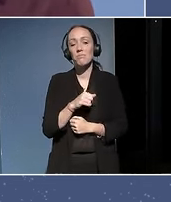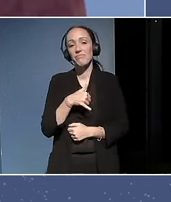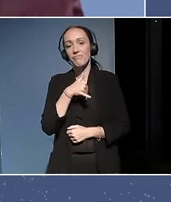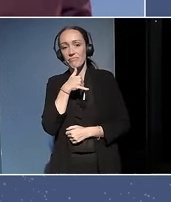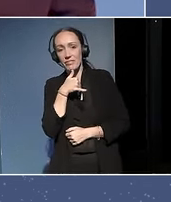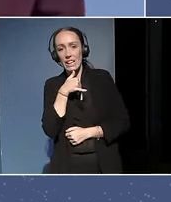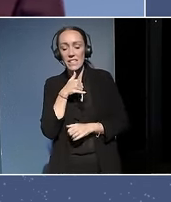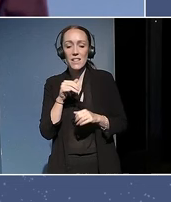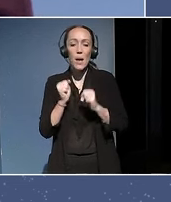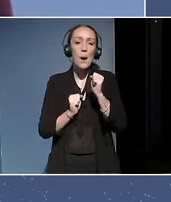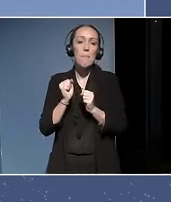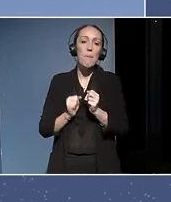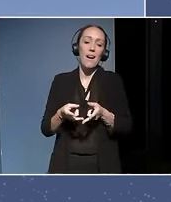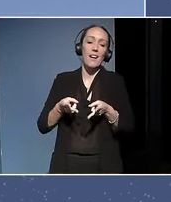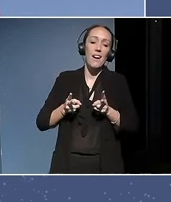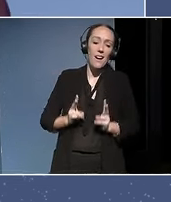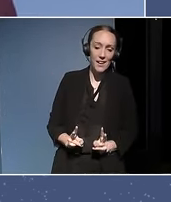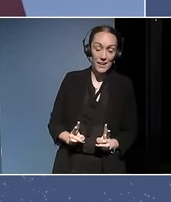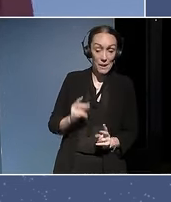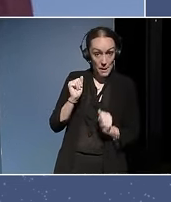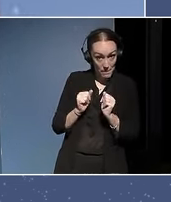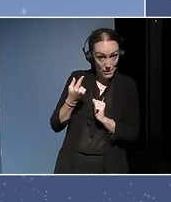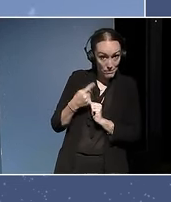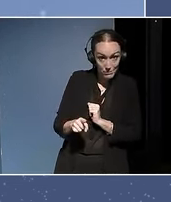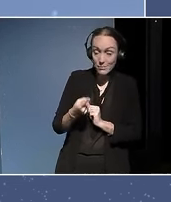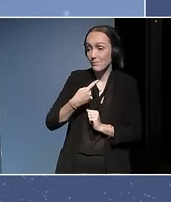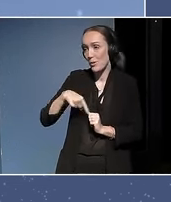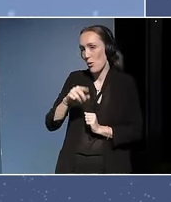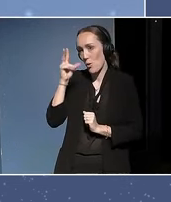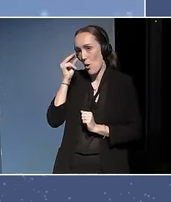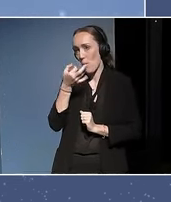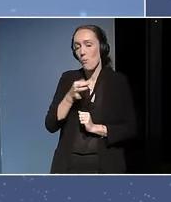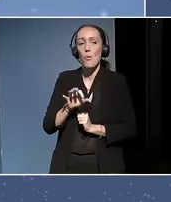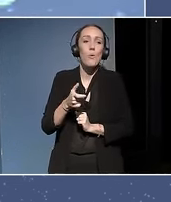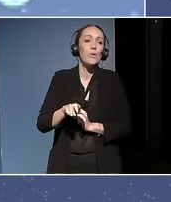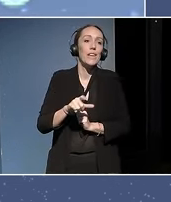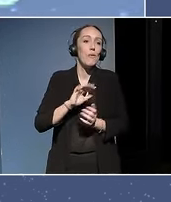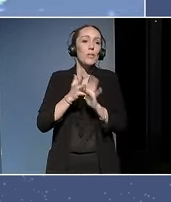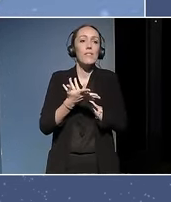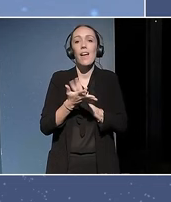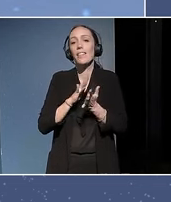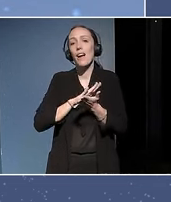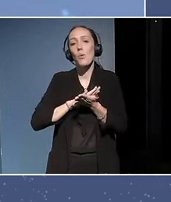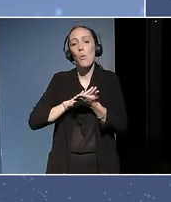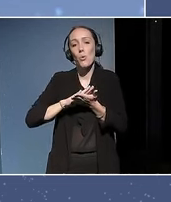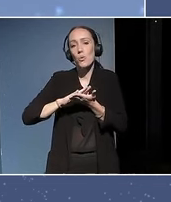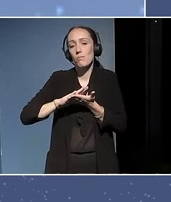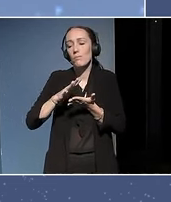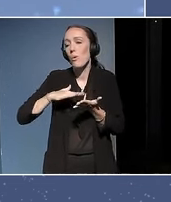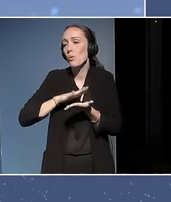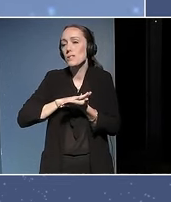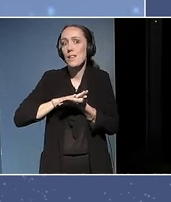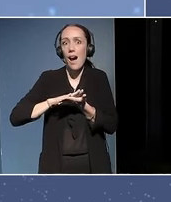tavolo di un bar che ora noi conosciamo benissimo perché è diventato un luogo sacro praticamente luogo